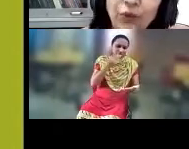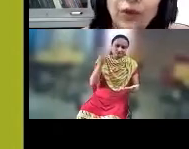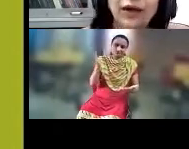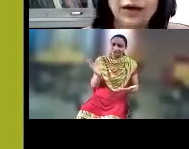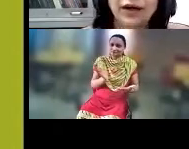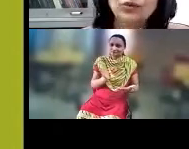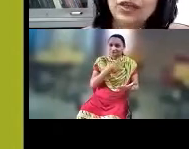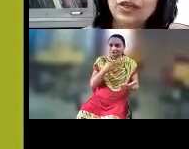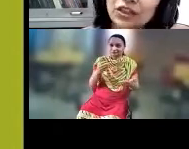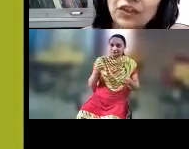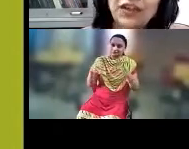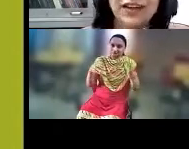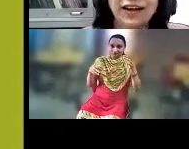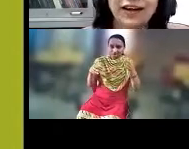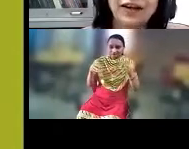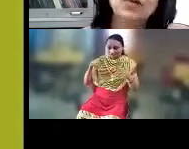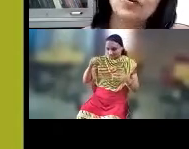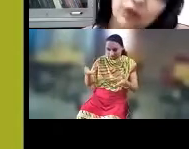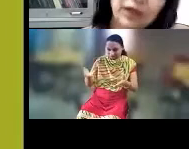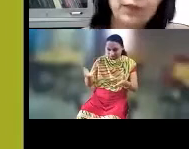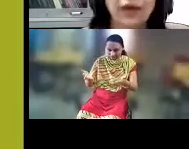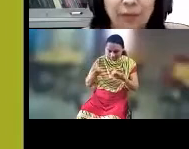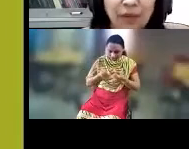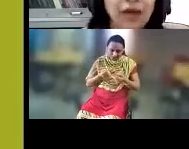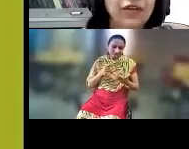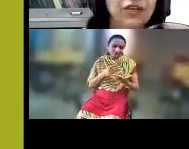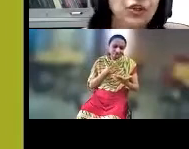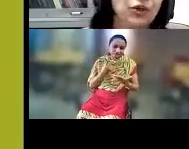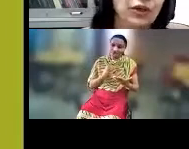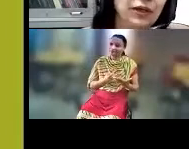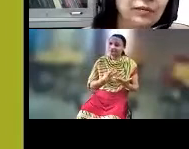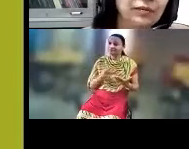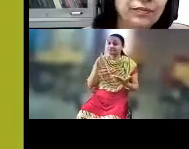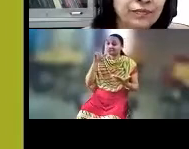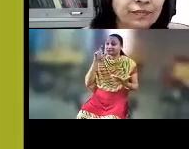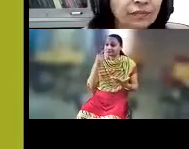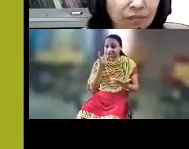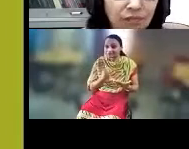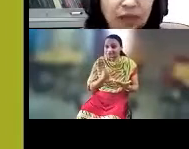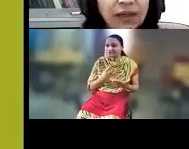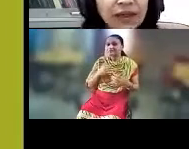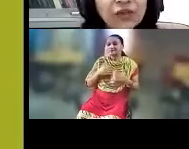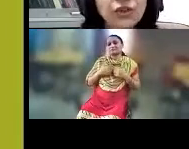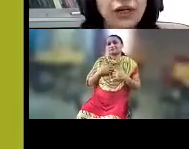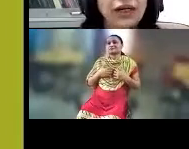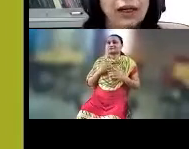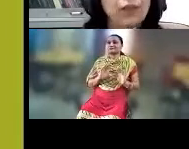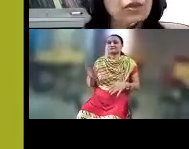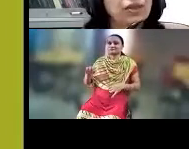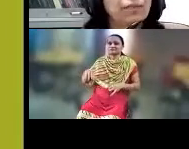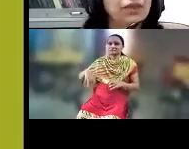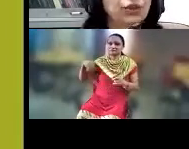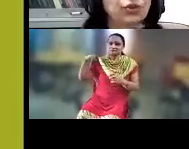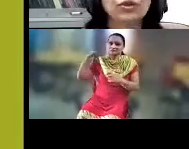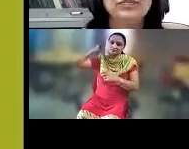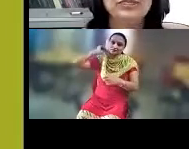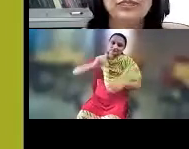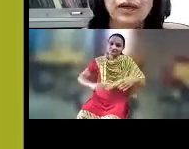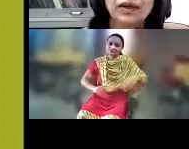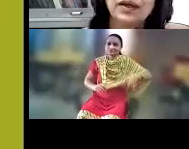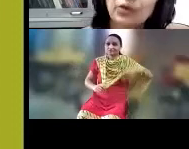हाथ में उठाना, उसकी तस्वीरें देखना, वही अपने आप में काफी अच्छा होता है। लेट योर चाइल्ड हेल्प विद सिंपल